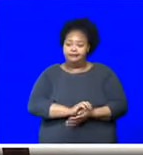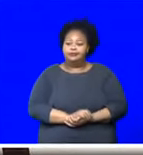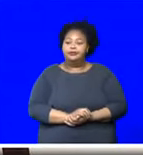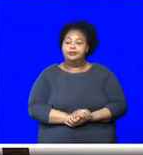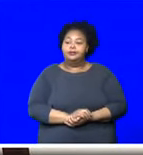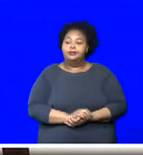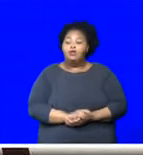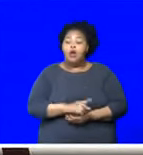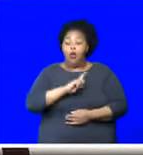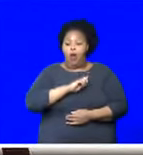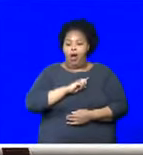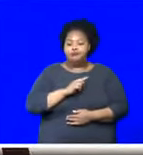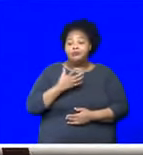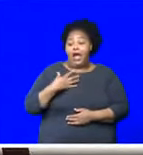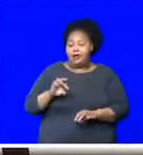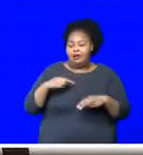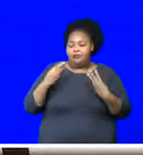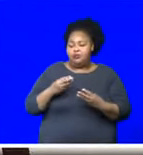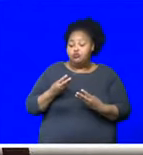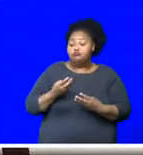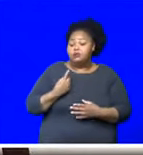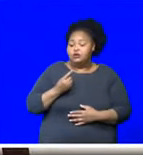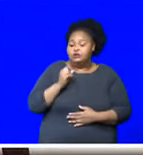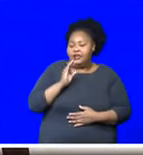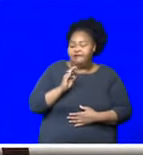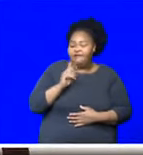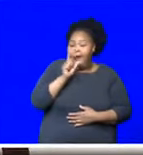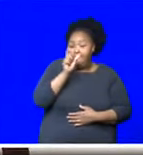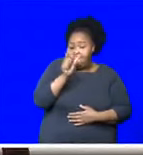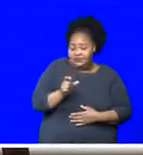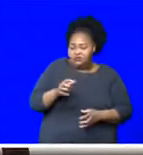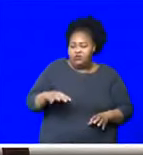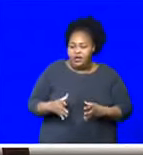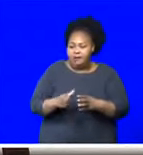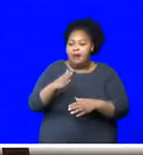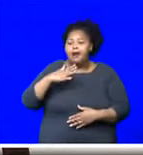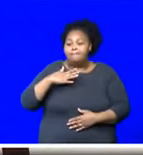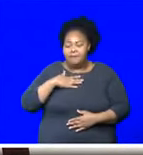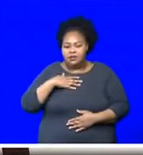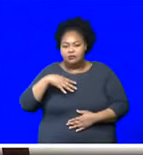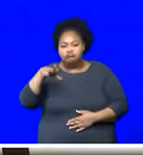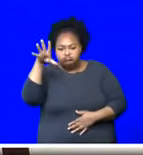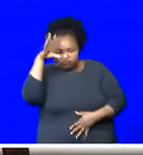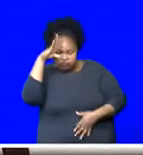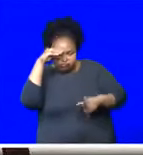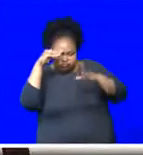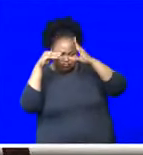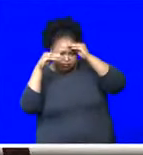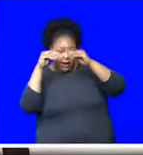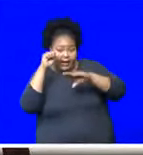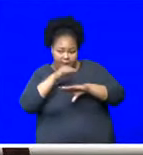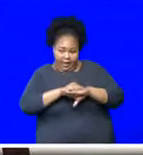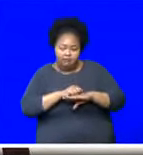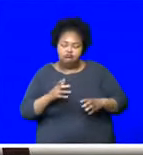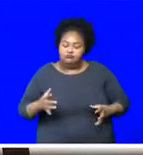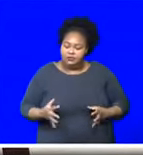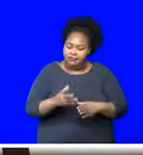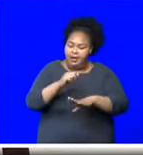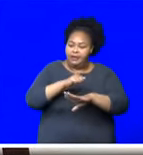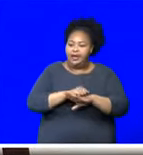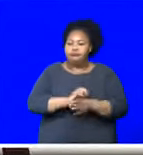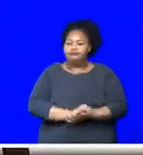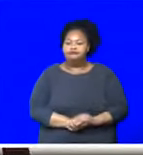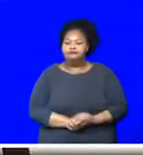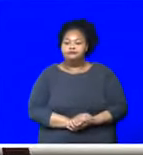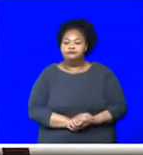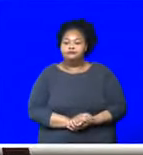bani uyakhona kukwenda lokhu nami kusho ukuthi ngingakwenda le nhloso yalokuda nje kulomsebenzi kakhulu